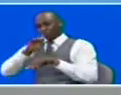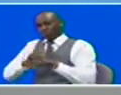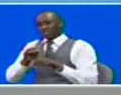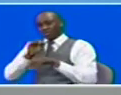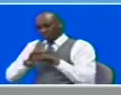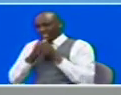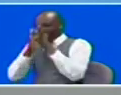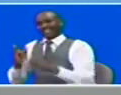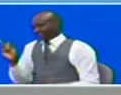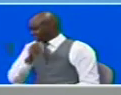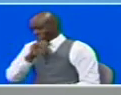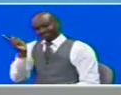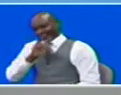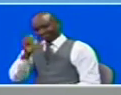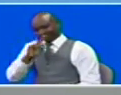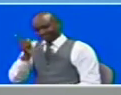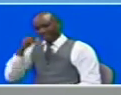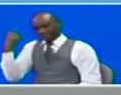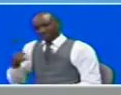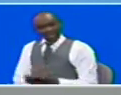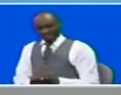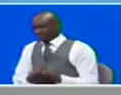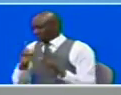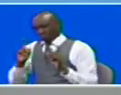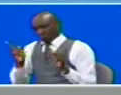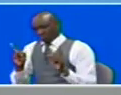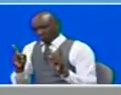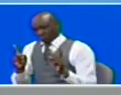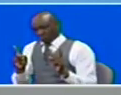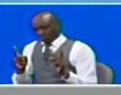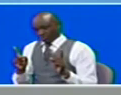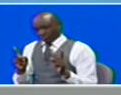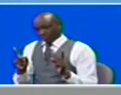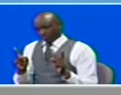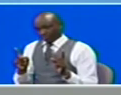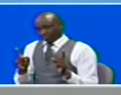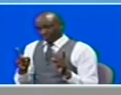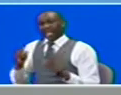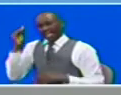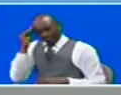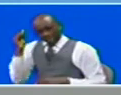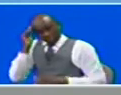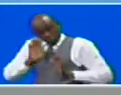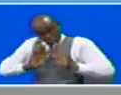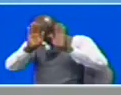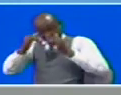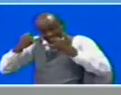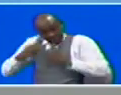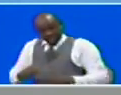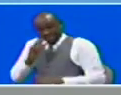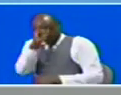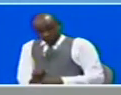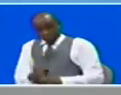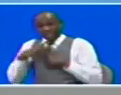atakuwa kiongozi bora kuliko mwenzake ama kuliko mwingine. Masomo ni yako kibinafsi, inakupatia